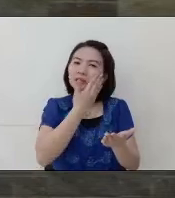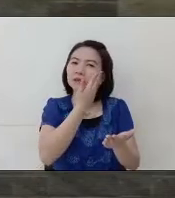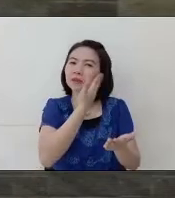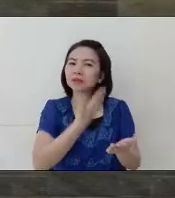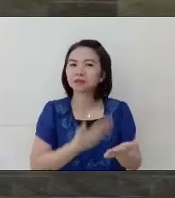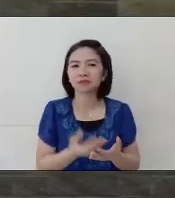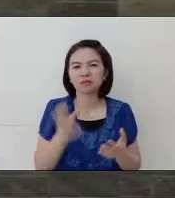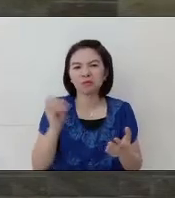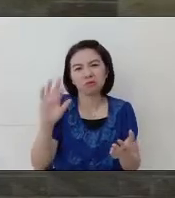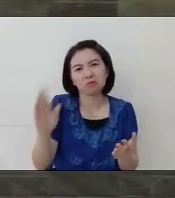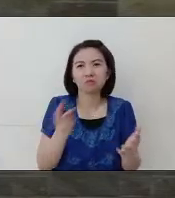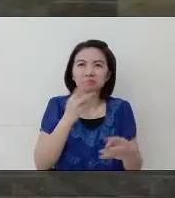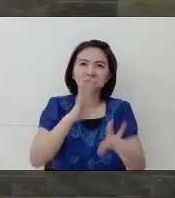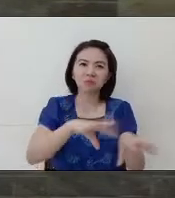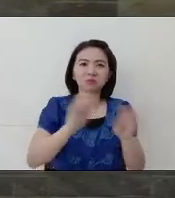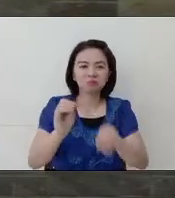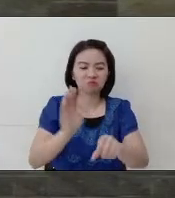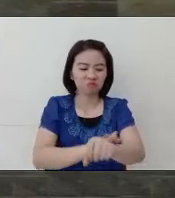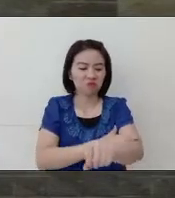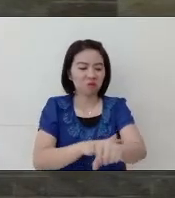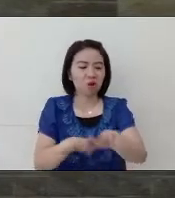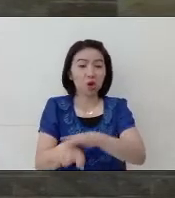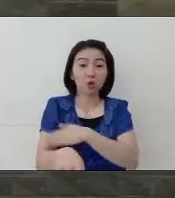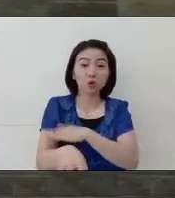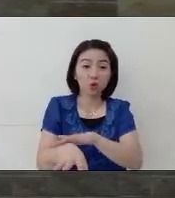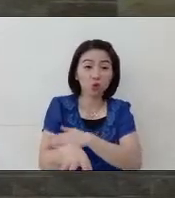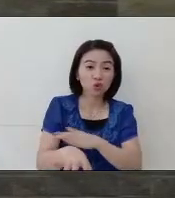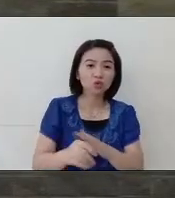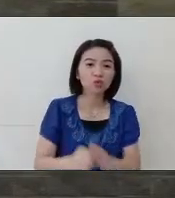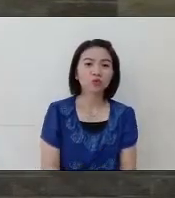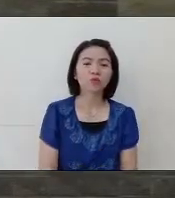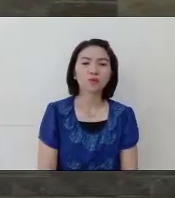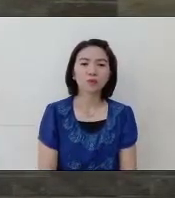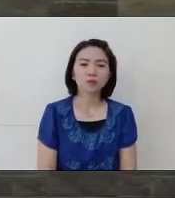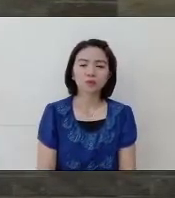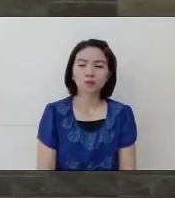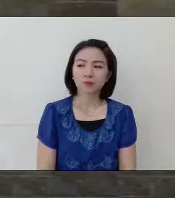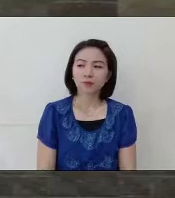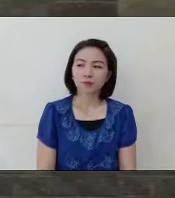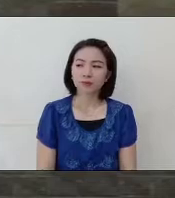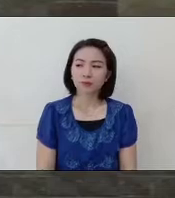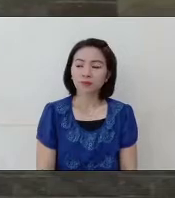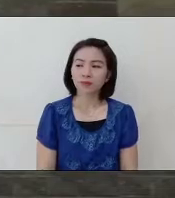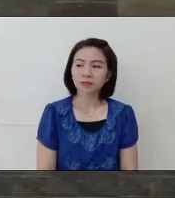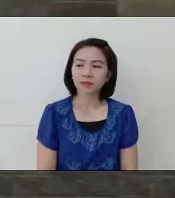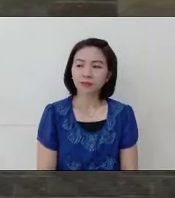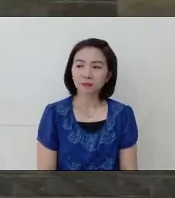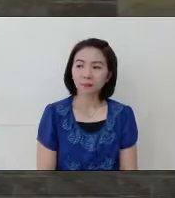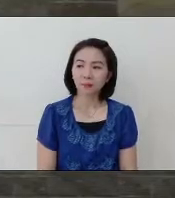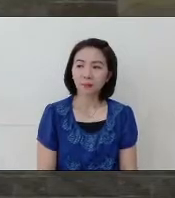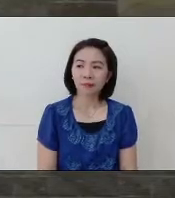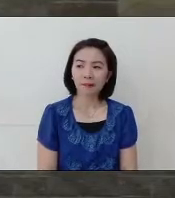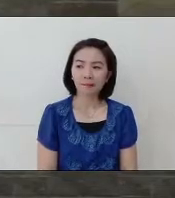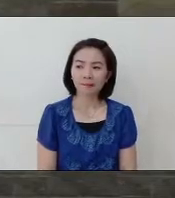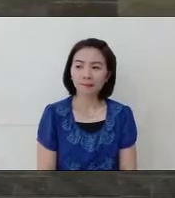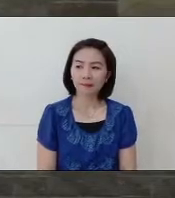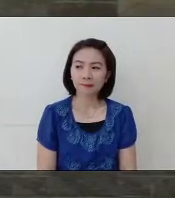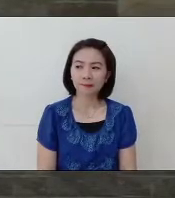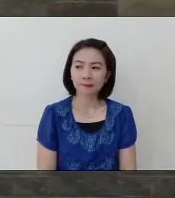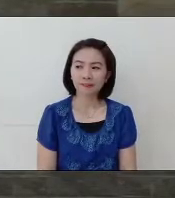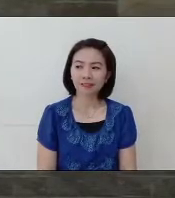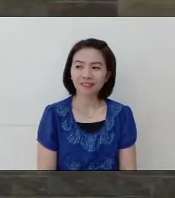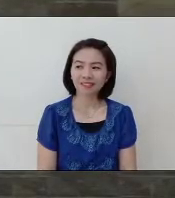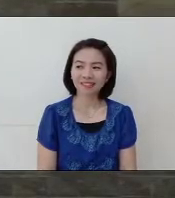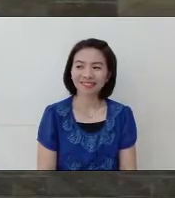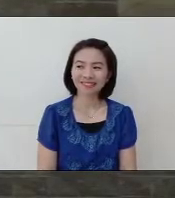makina, kaya lang mga kapatid, yung kaha ay inabuso. You know? Inabuso. You know, kung ano-anong nilagay na basura. You know, may